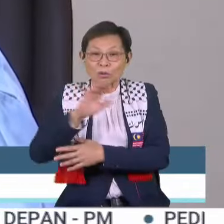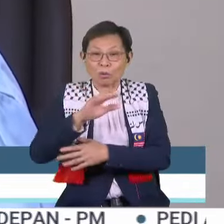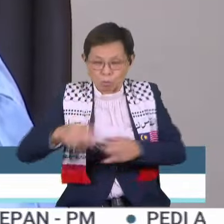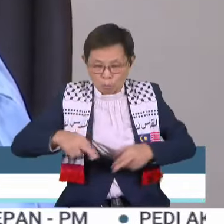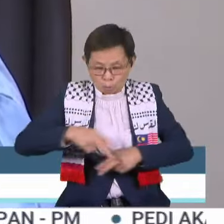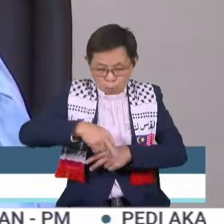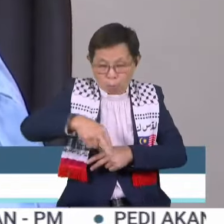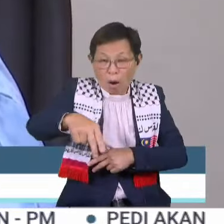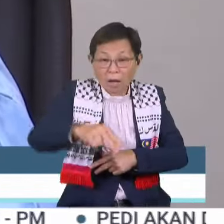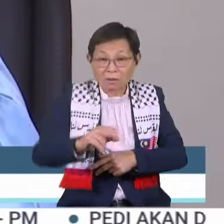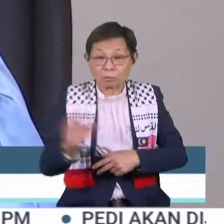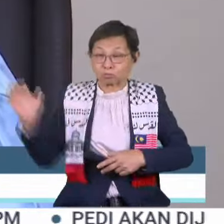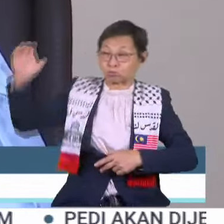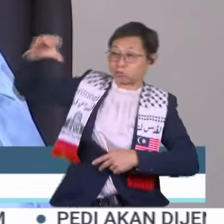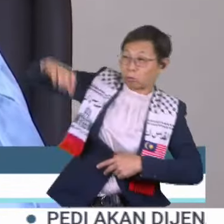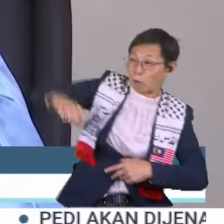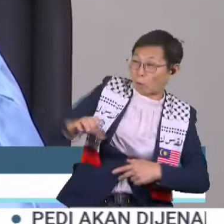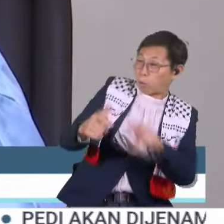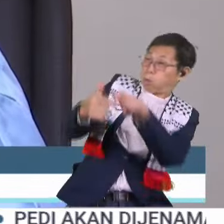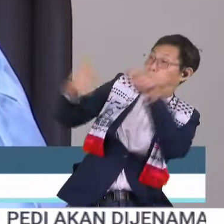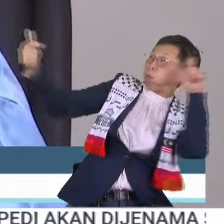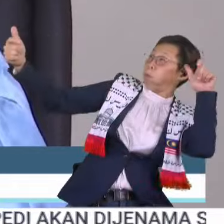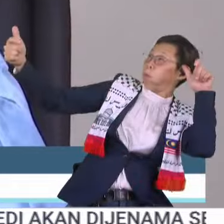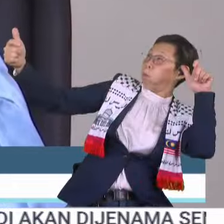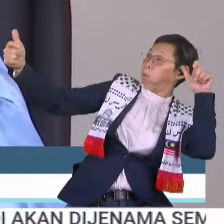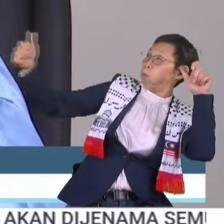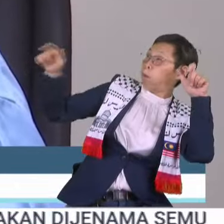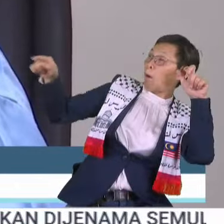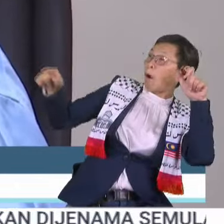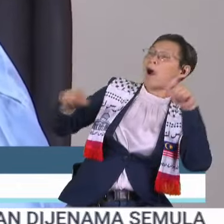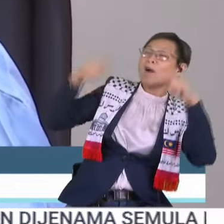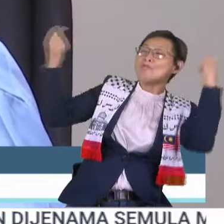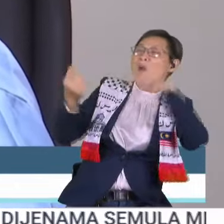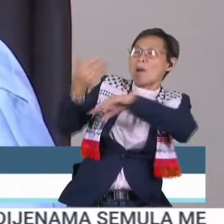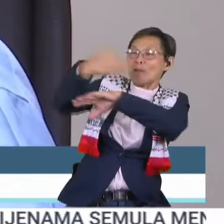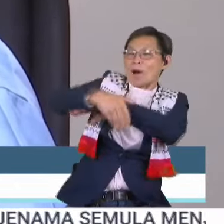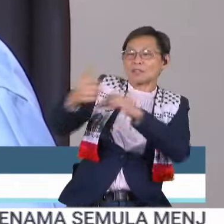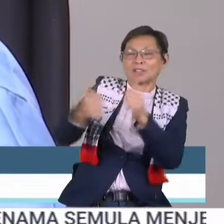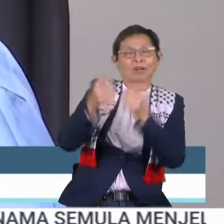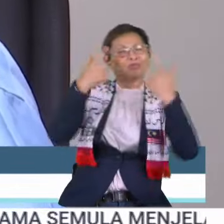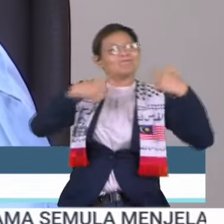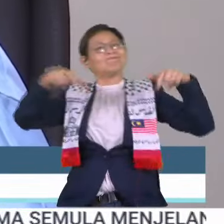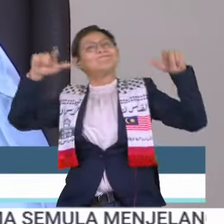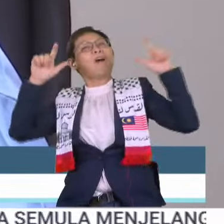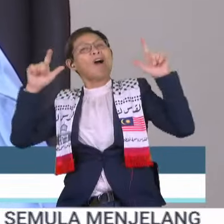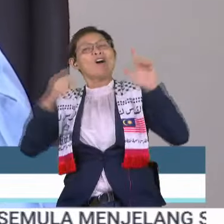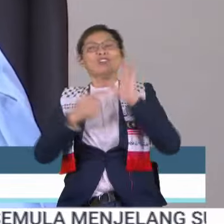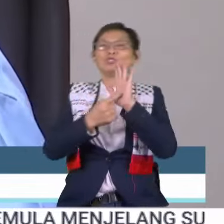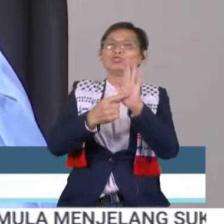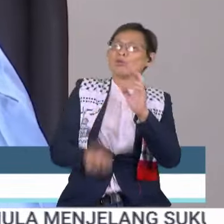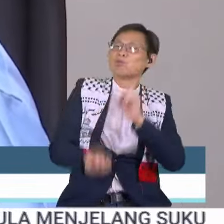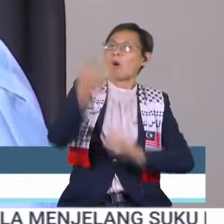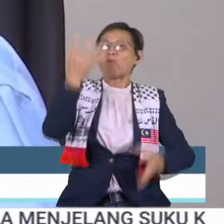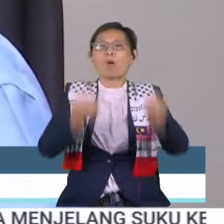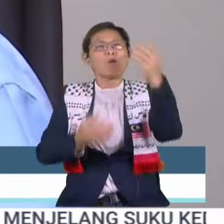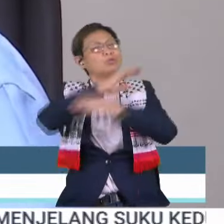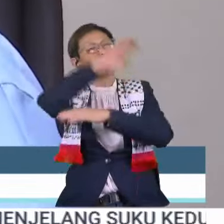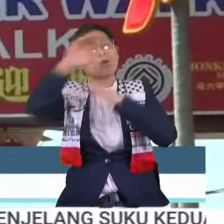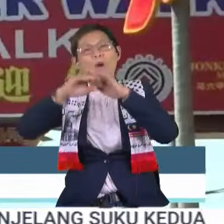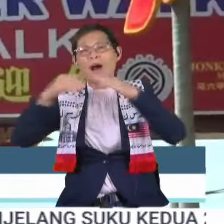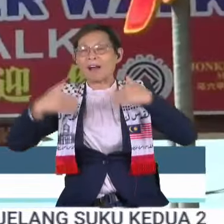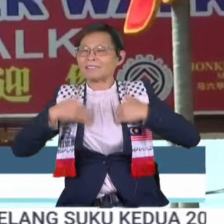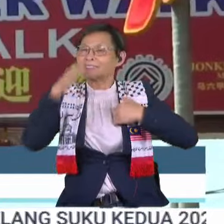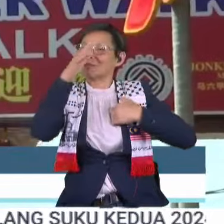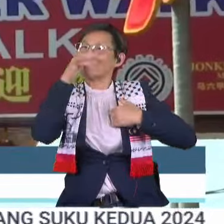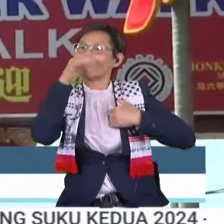dunia yang akan di diraikan pada malam tersebut dengan Gilang Gemilang pertunjukan Bung api dan segala-galanya ada di